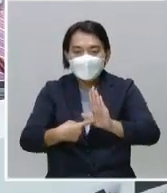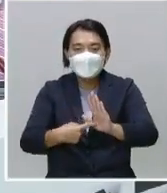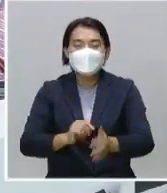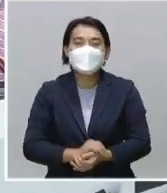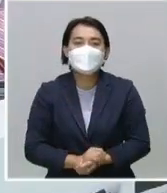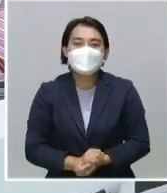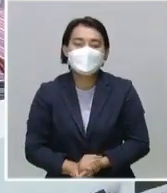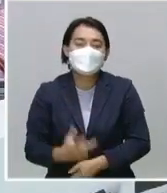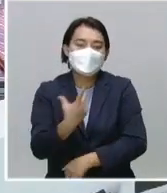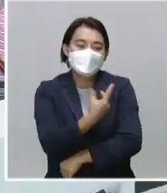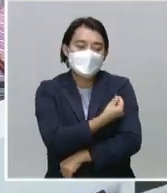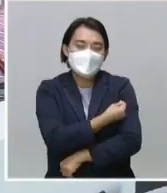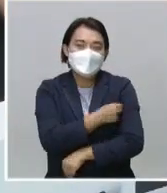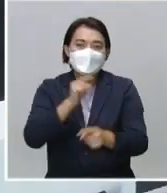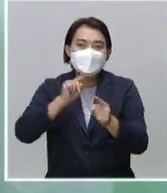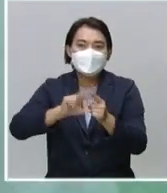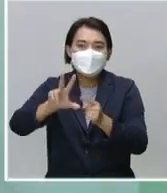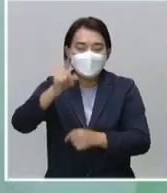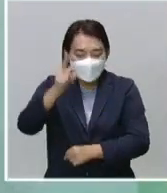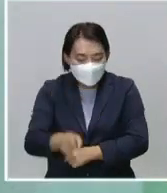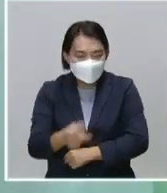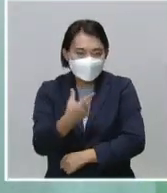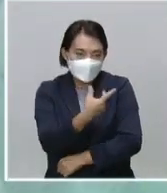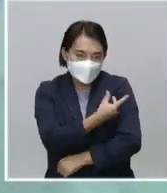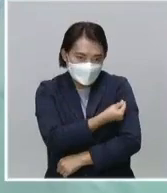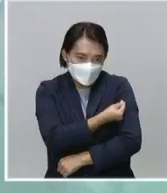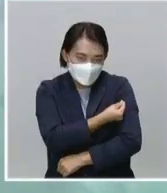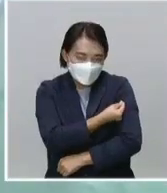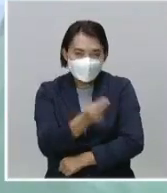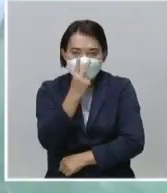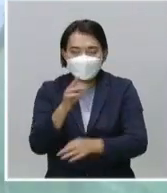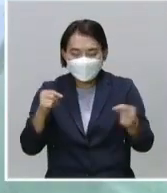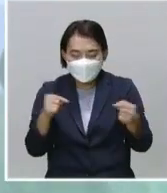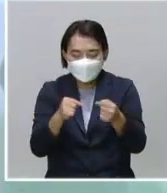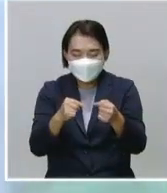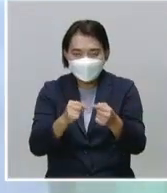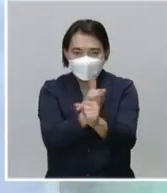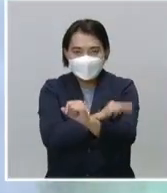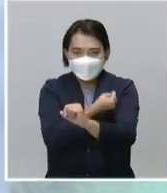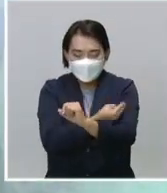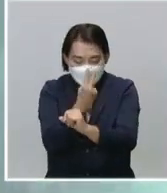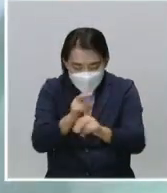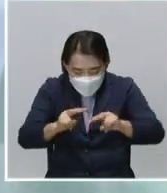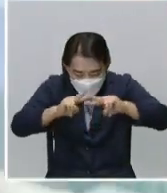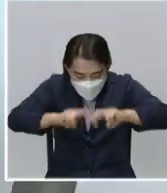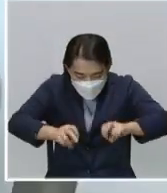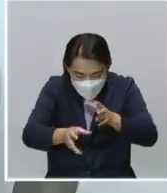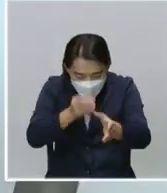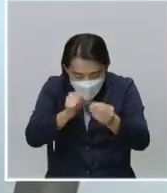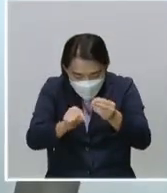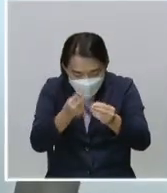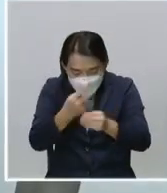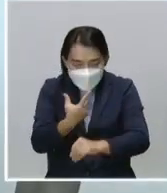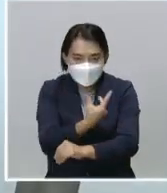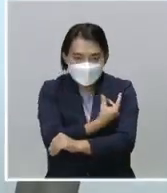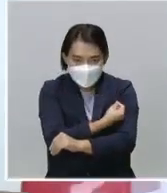ฉีดวัคซีนเข็มที่3เนี่ยต้องฉีดหรือไม่ซึ่งขณะนี้ทางการแพทย์กำลังดำเนินการศึกษาติดตามข้อมูลการฉีดวัคซีนว่าแต่ละช